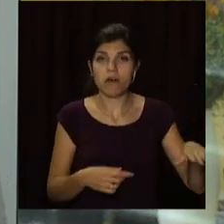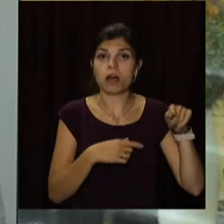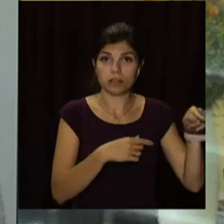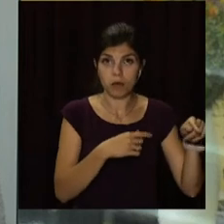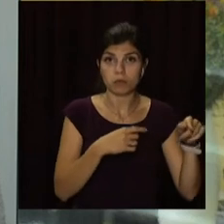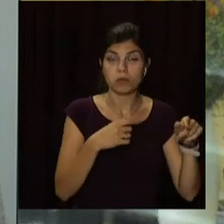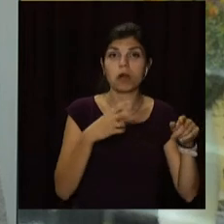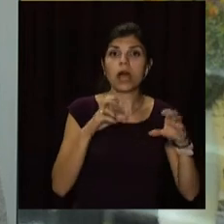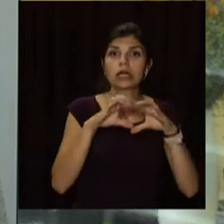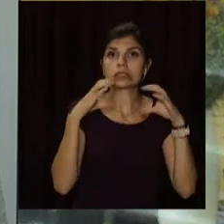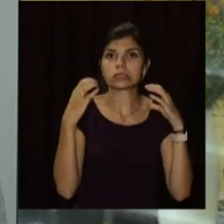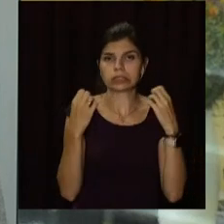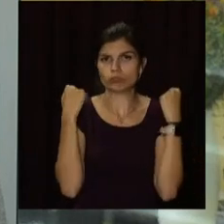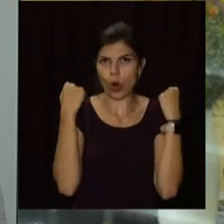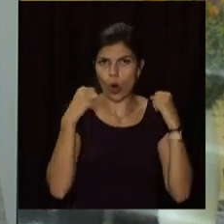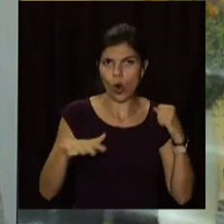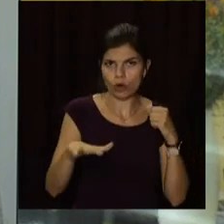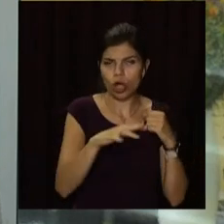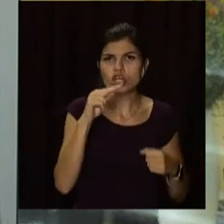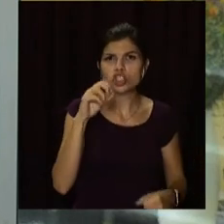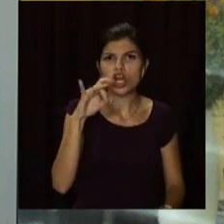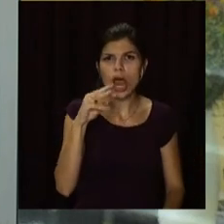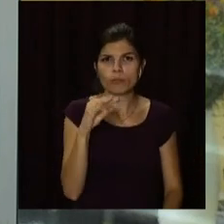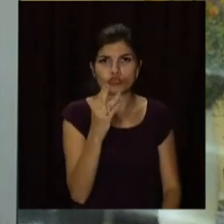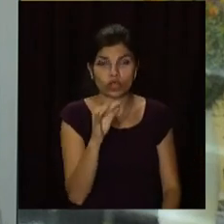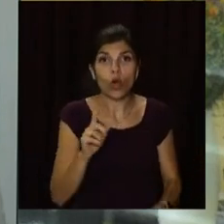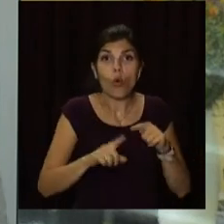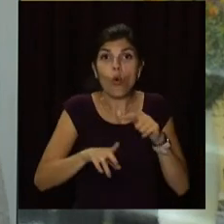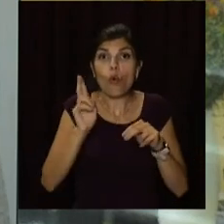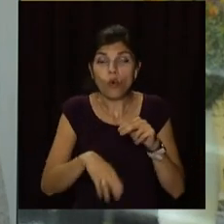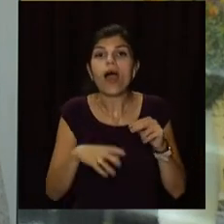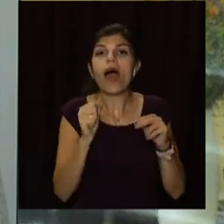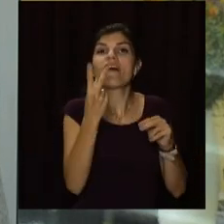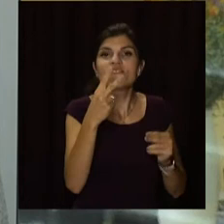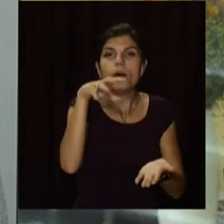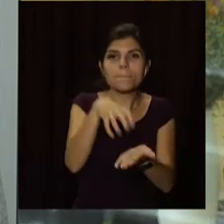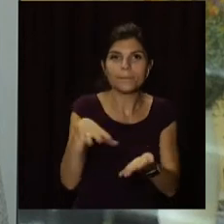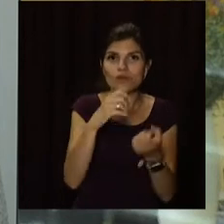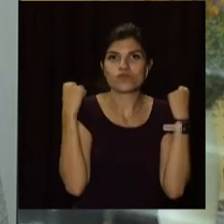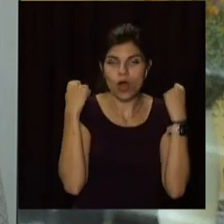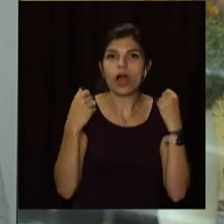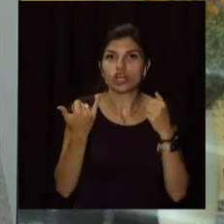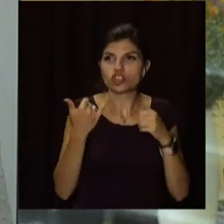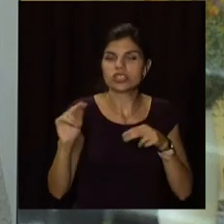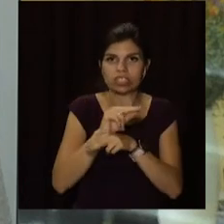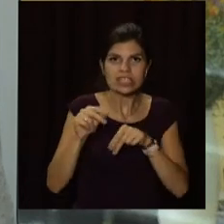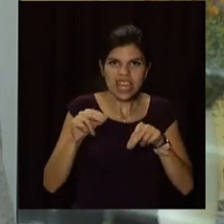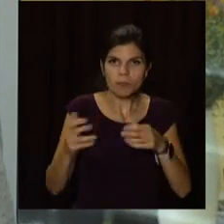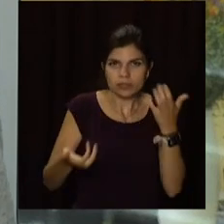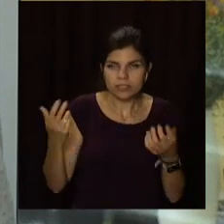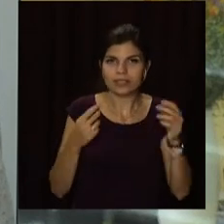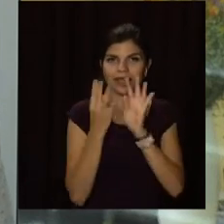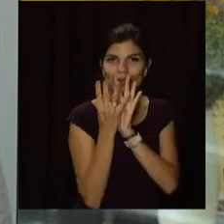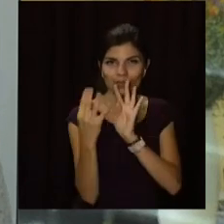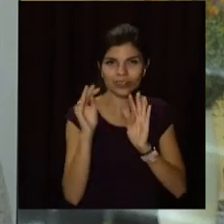багатофункціональні стадіони. Спорткомплекс на Черемушках на фініші. На двох інших аренах тривають земляні та дренажні роботи. У